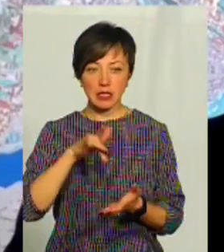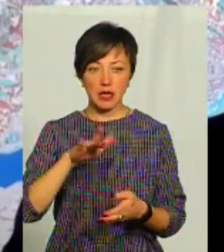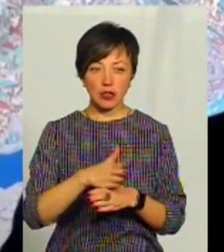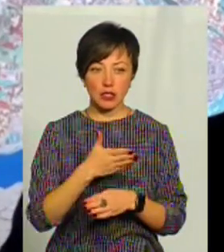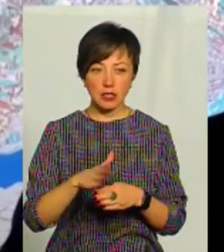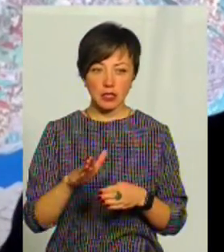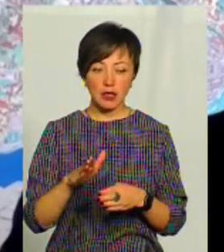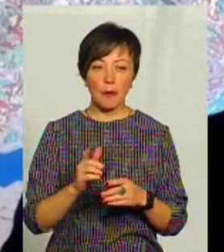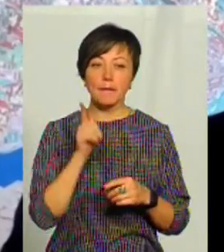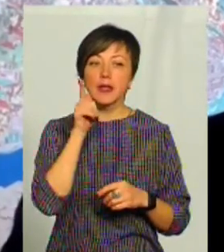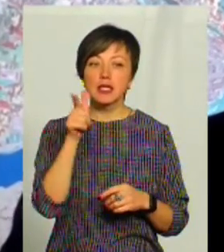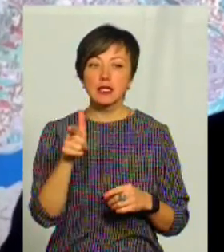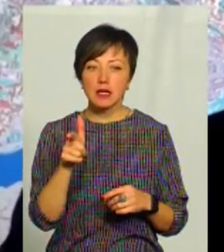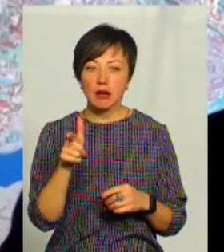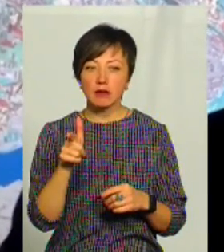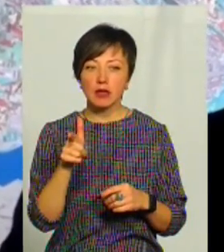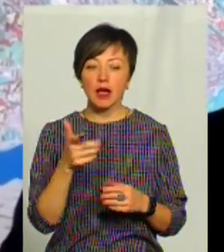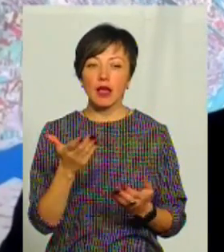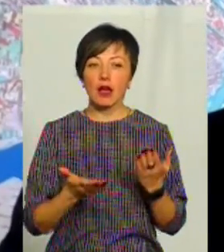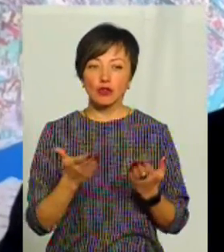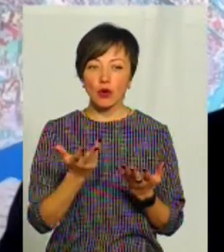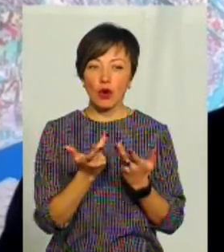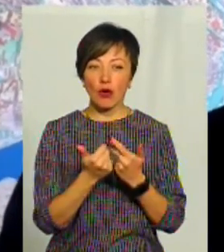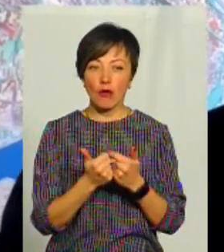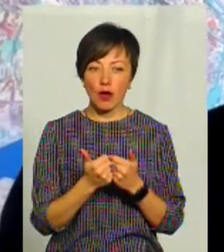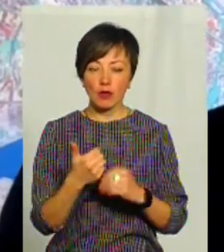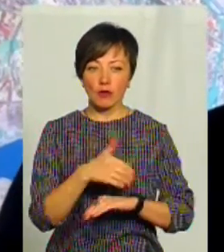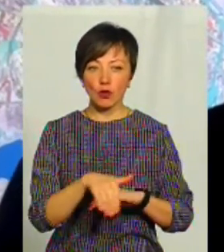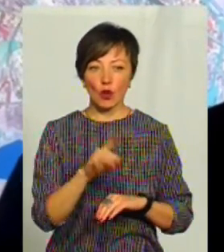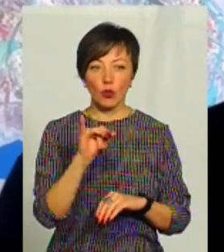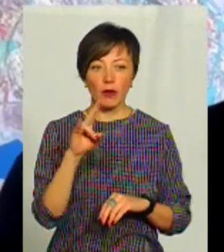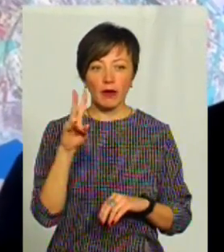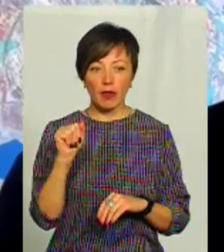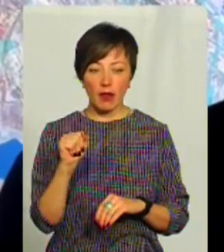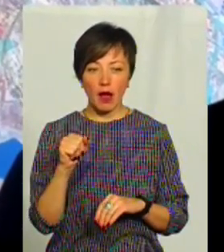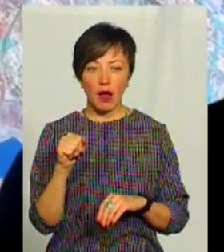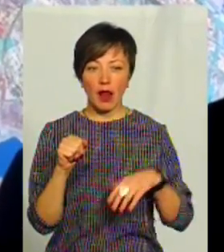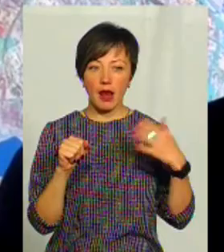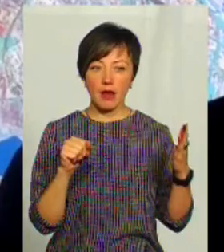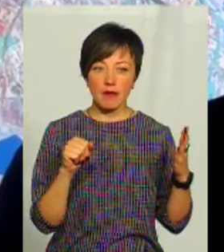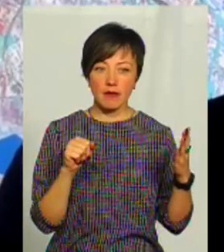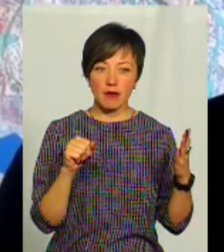частина. Післязавтра, якщо рахувати від вулиці Куприна, ліва сторона